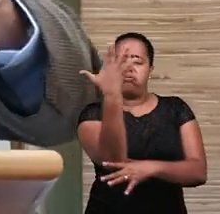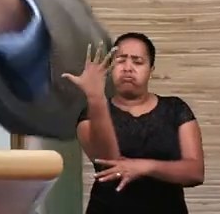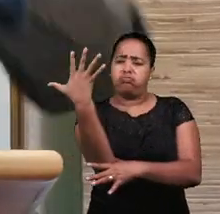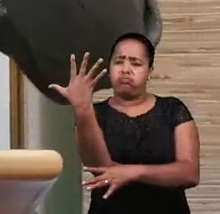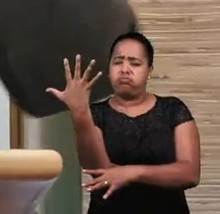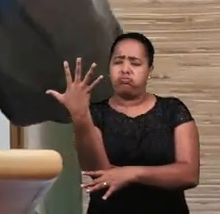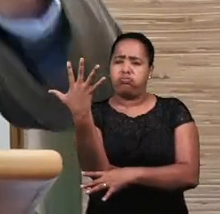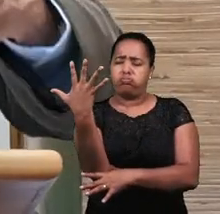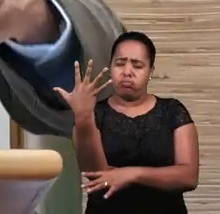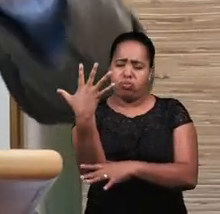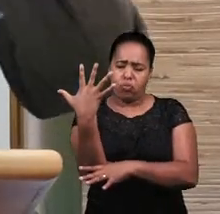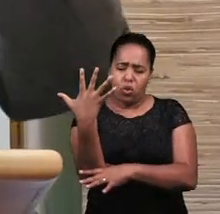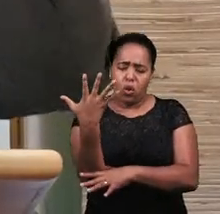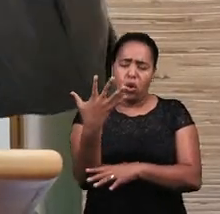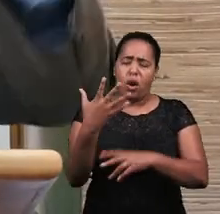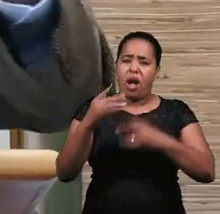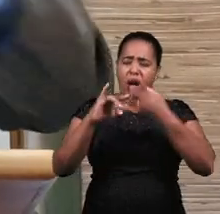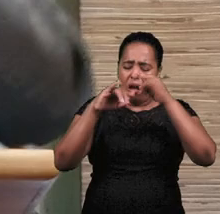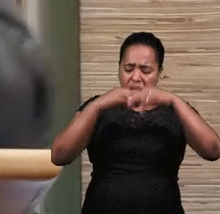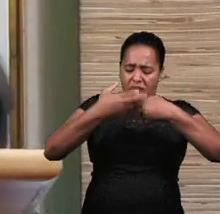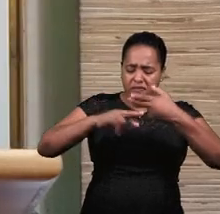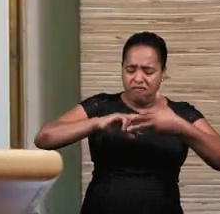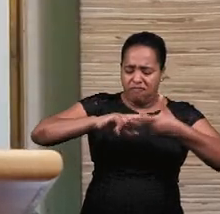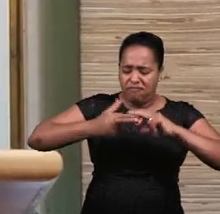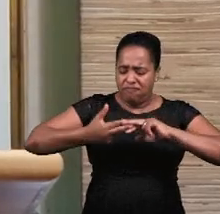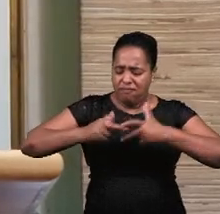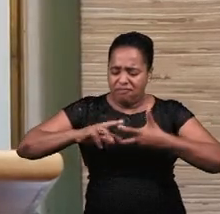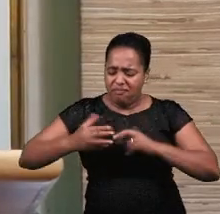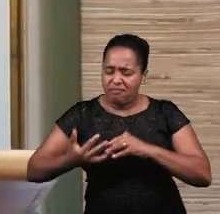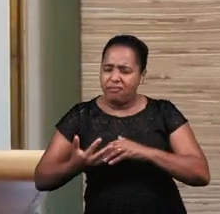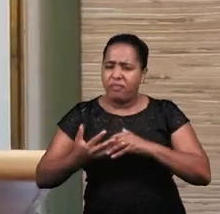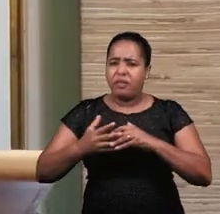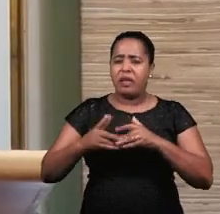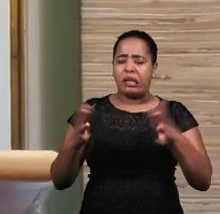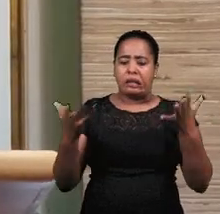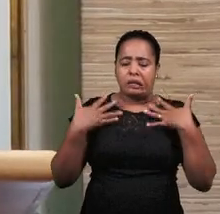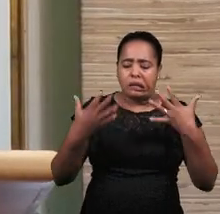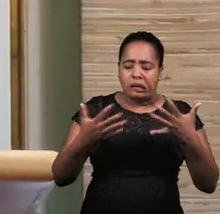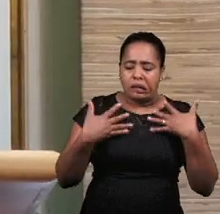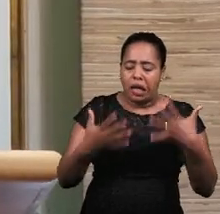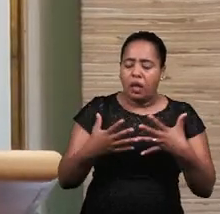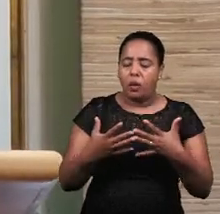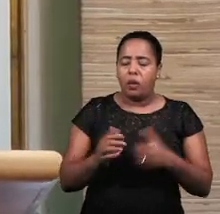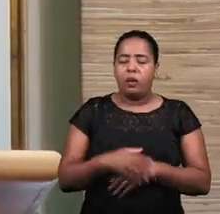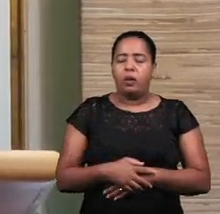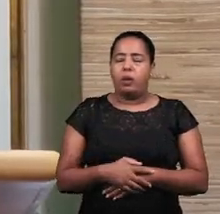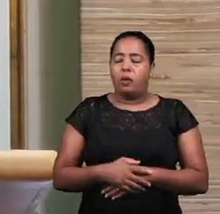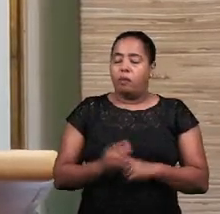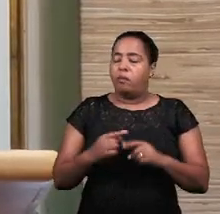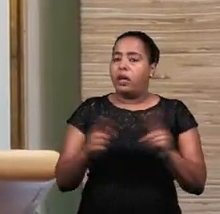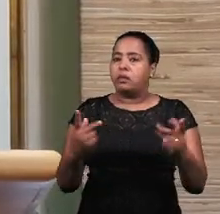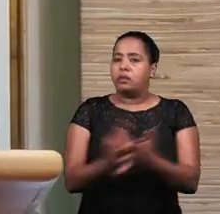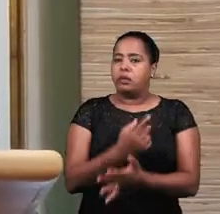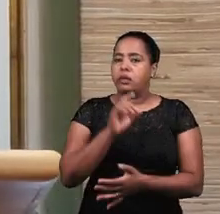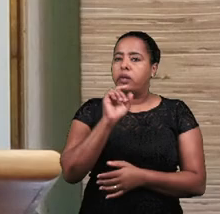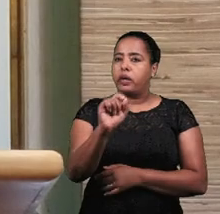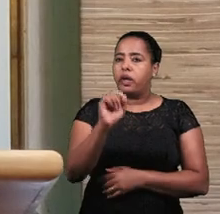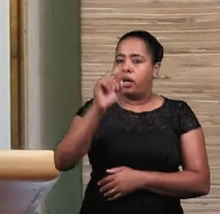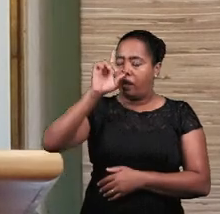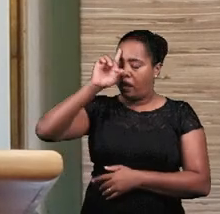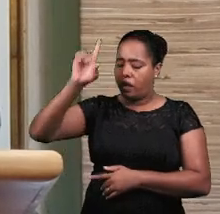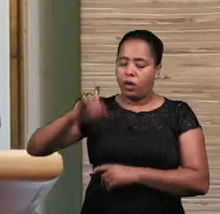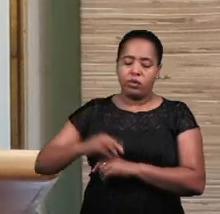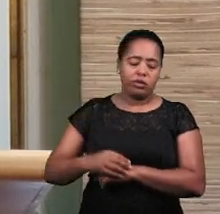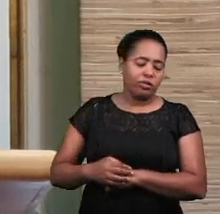champ, les épines, la chaleur et tout. Mais Dieu n'a pas accepté cela. Et